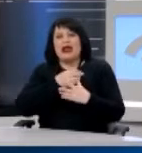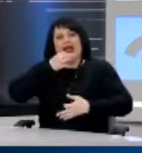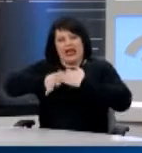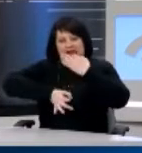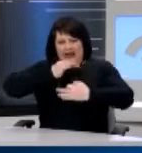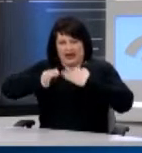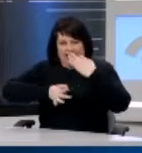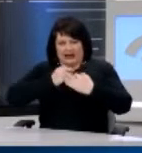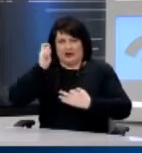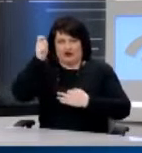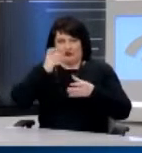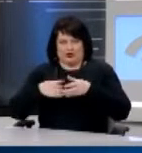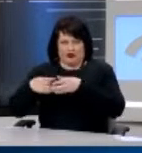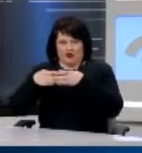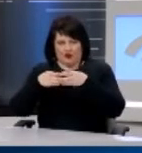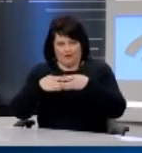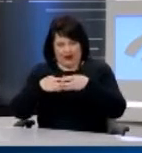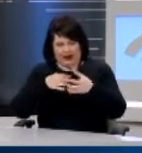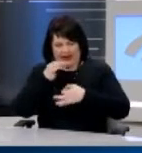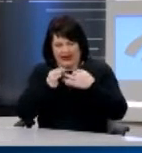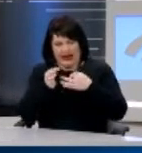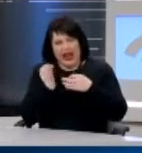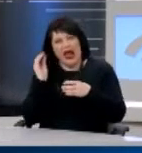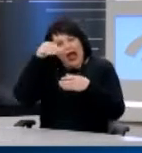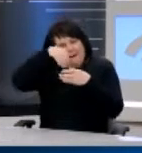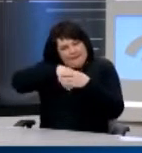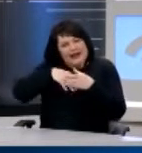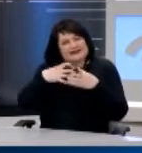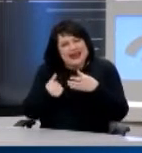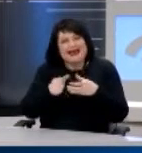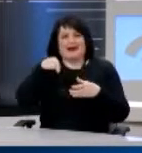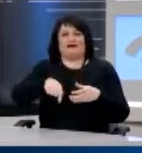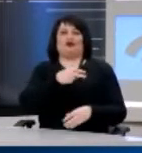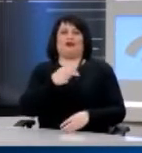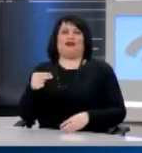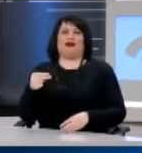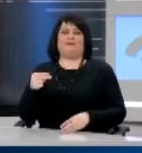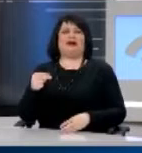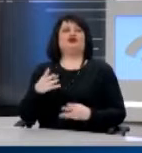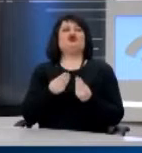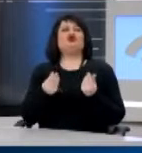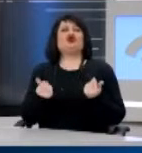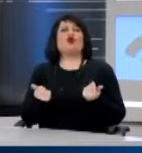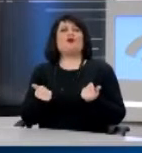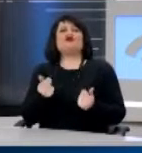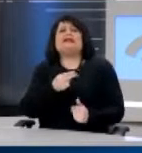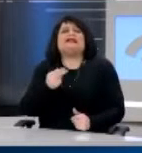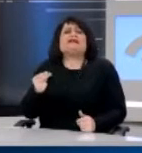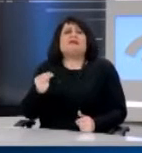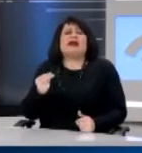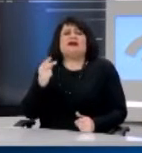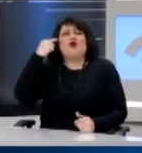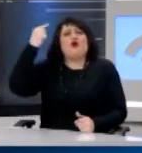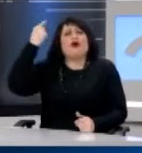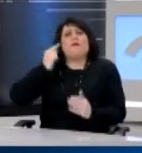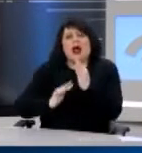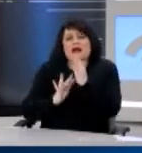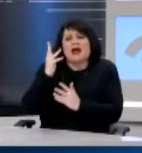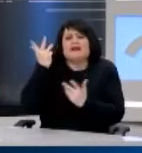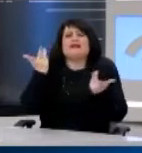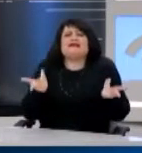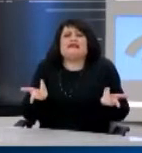διατυπώνει κάθε πολιτική δύναμη. Διότι ο τρόπος με τον οποίο οραματιζόμαστε την ανάπτυξη,